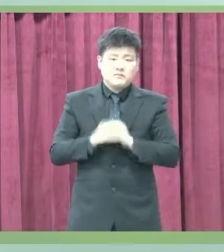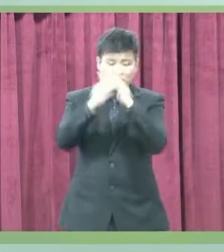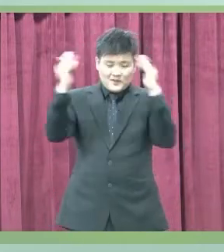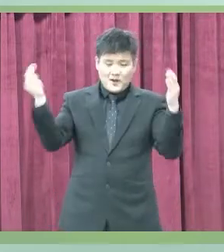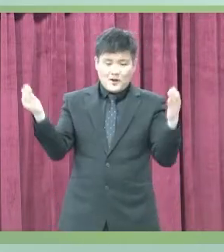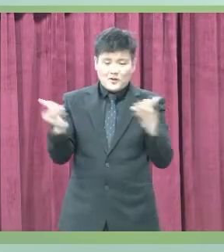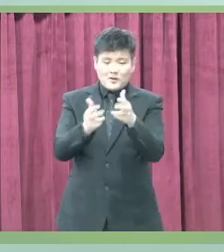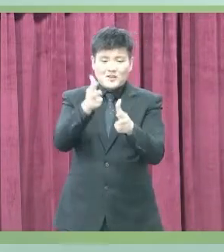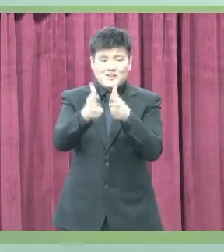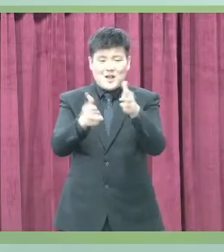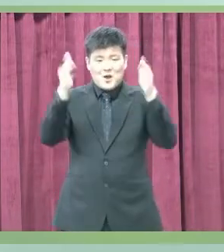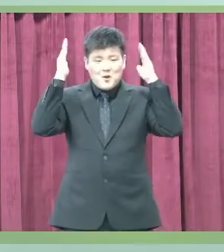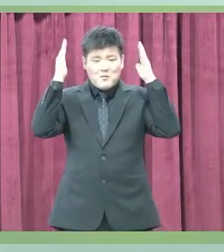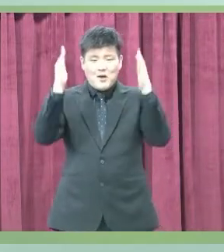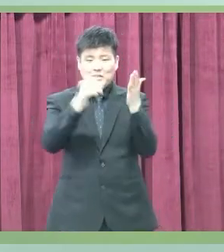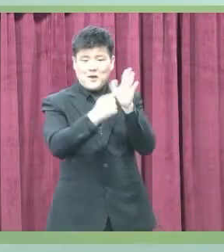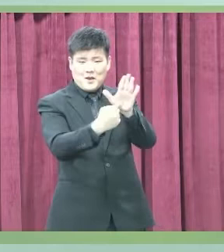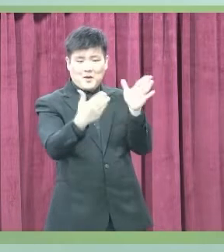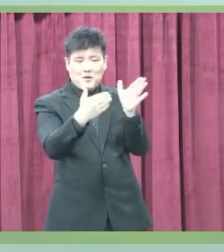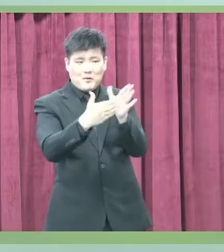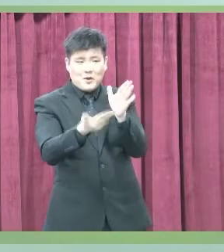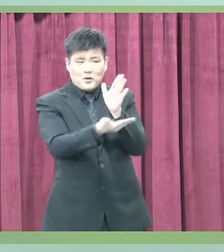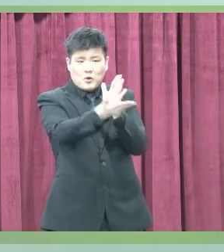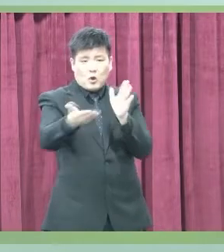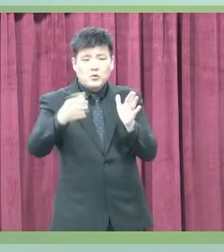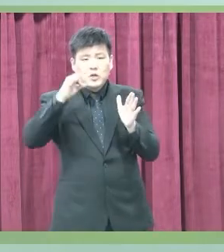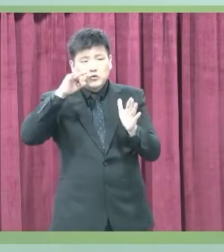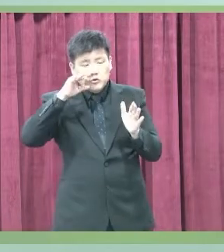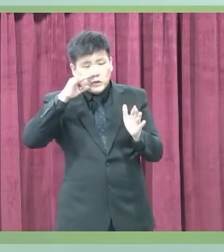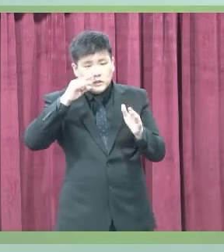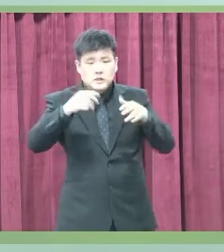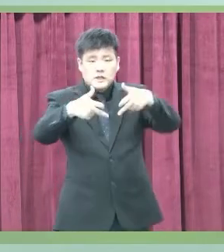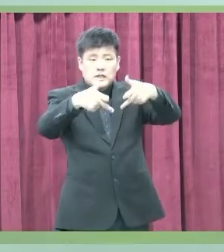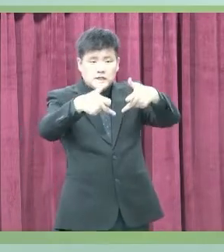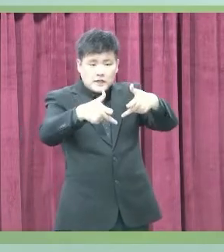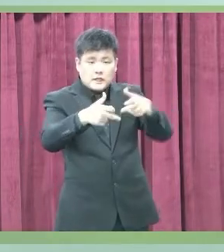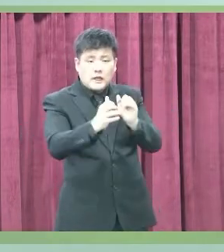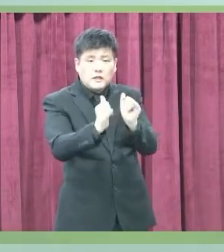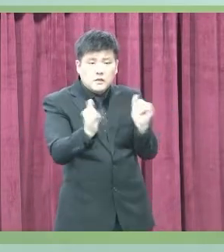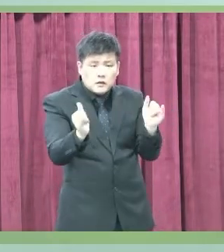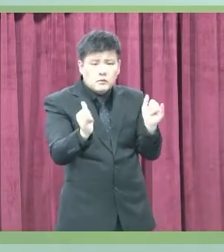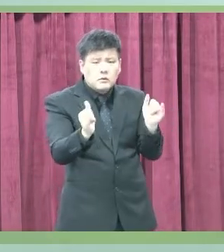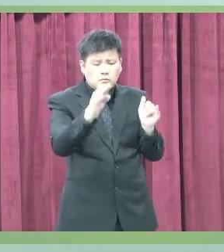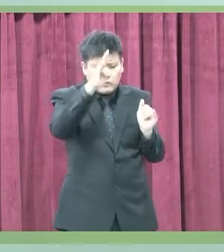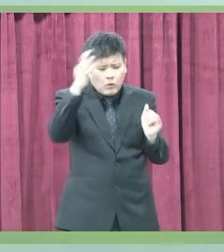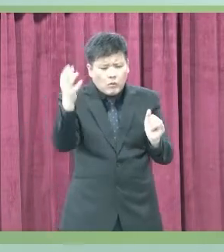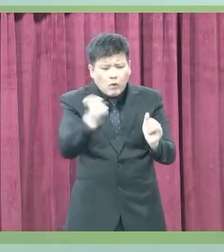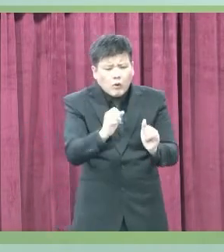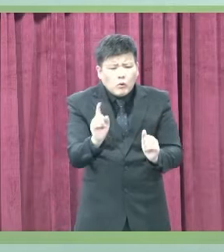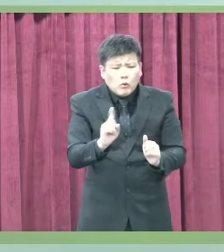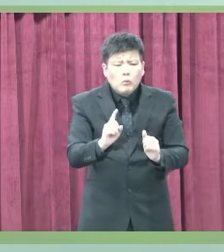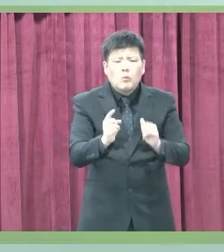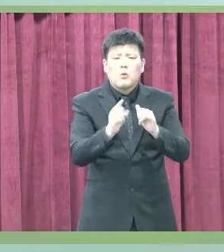전체적인 사업의 방향을 말씀을 드렸고요. 궁금해하시는 그래서 우리 장애인구들이 어떤 질환을 갖고 있고 이런 걸